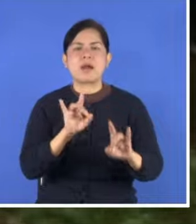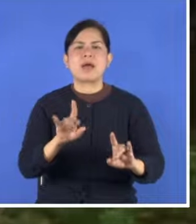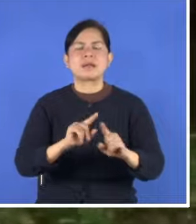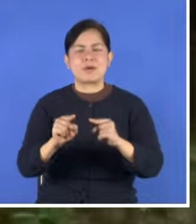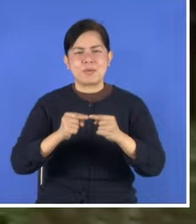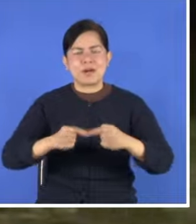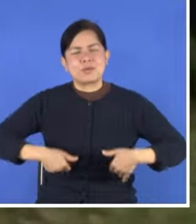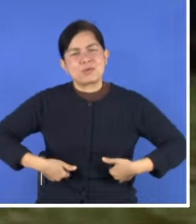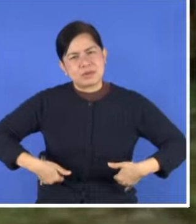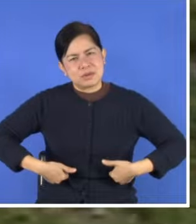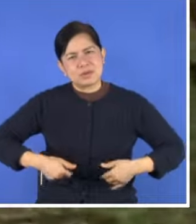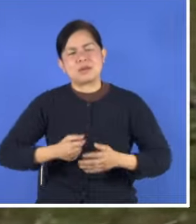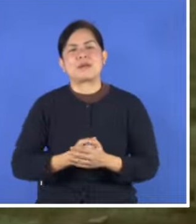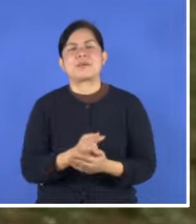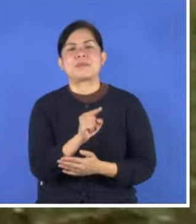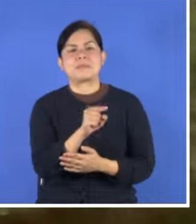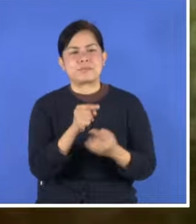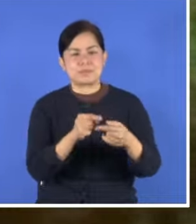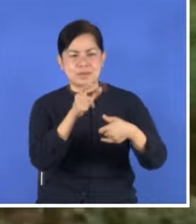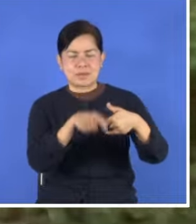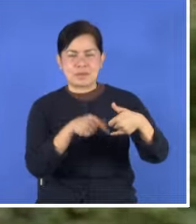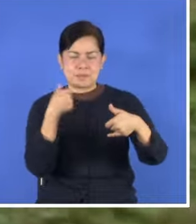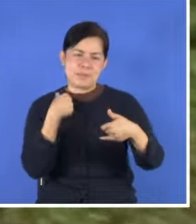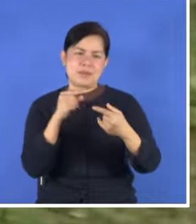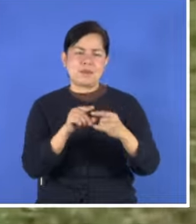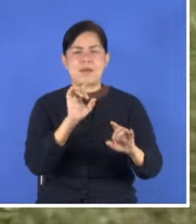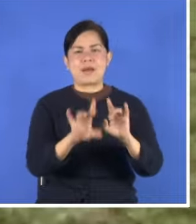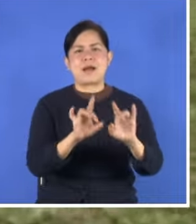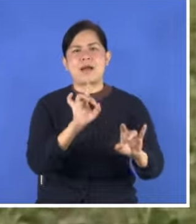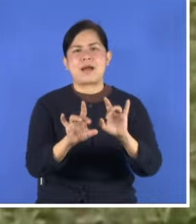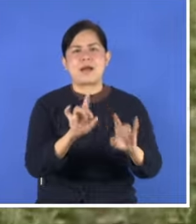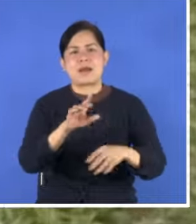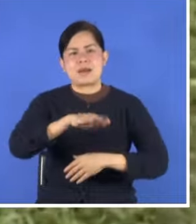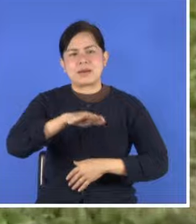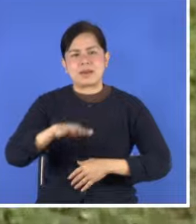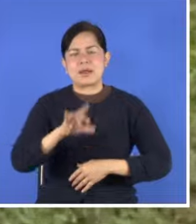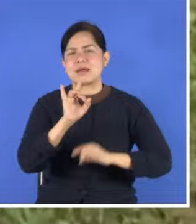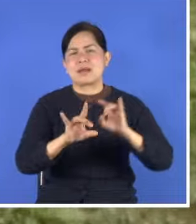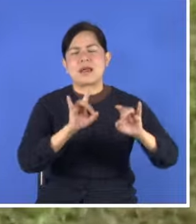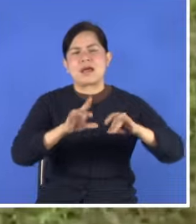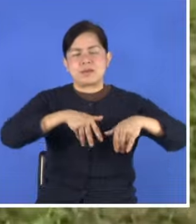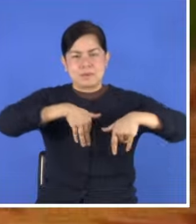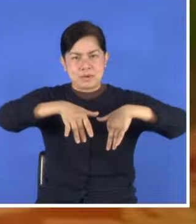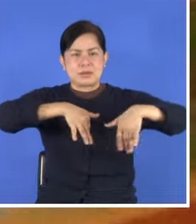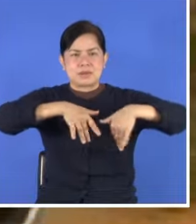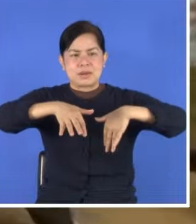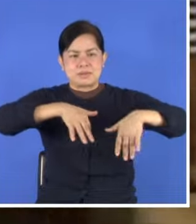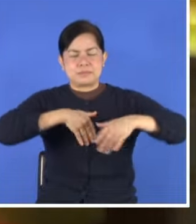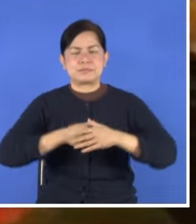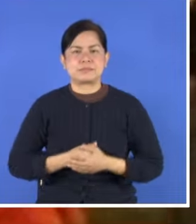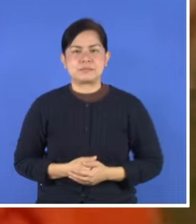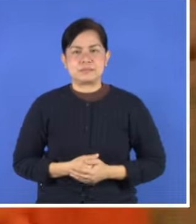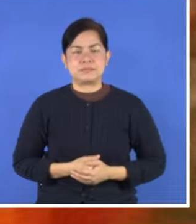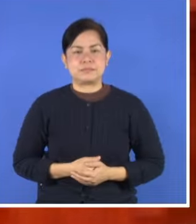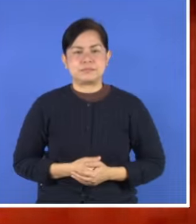เข้าไว้ระหว่างทางขบวนแห่ก็จะวิ่งนะออกมาแกล้งเด็กๆแลก็ชาวบ้านสร้างความสนุกสนานระหว่างการฟังเทศน์ฟังธรรมไปด้วยนี่